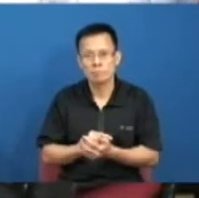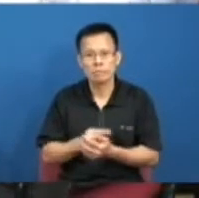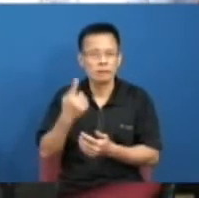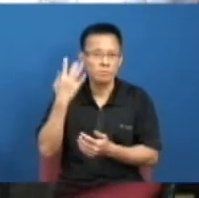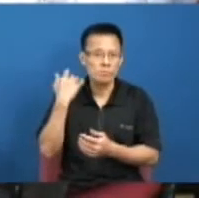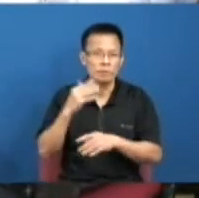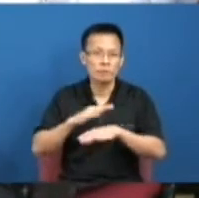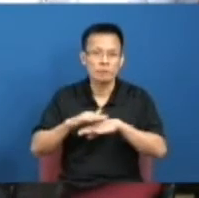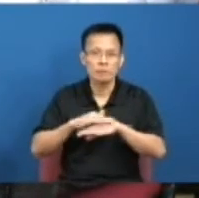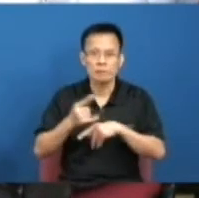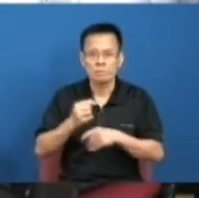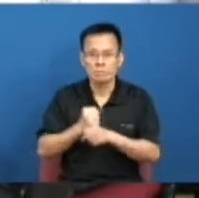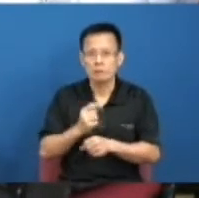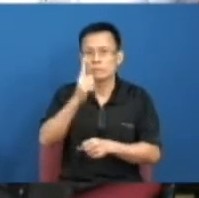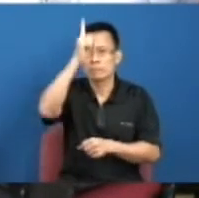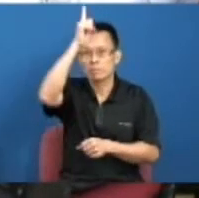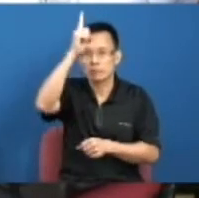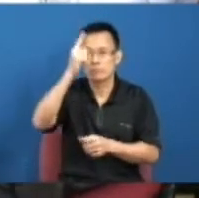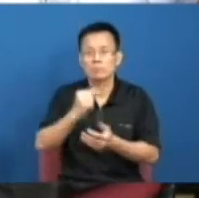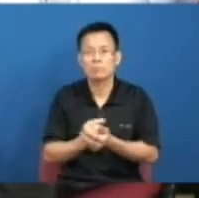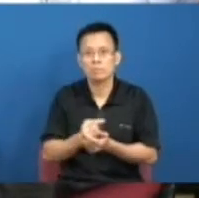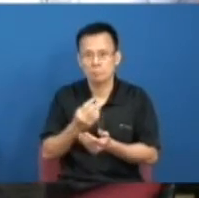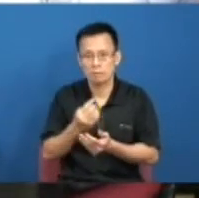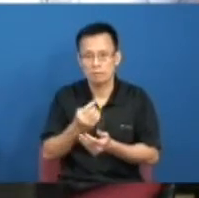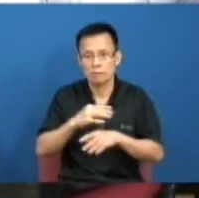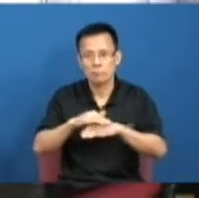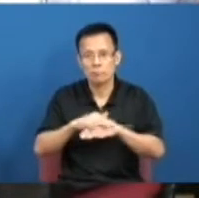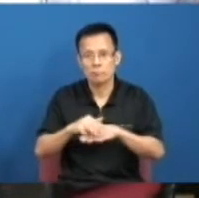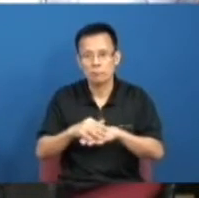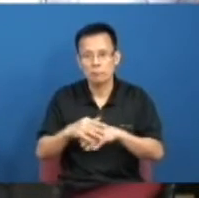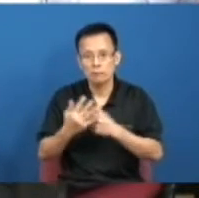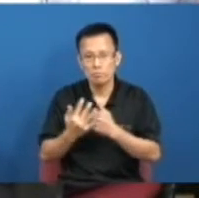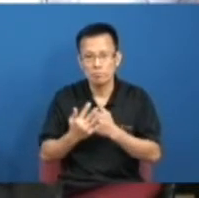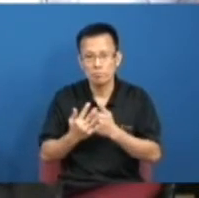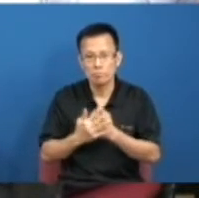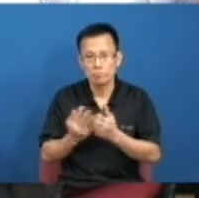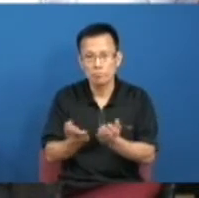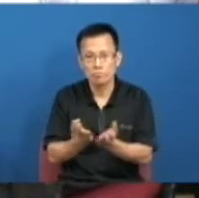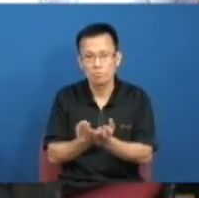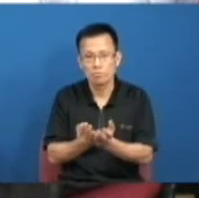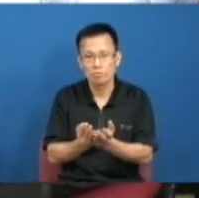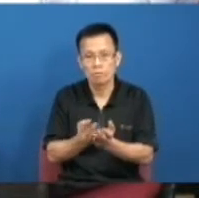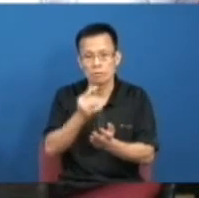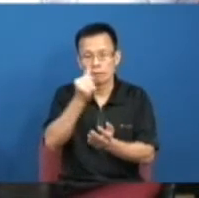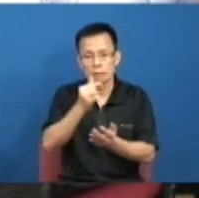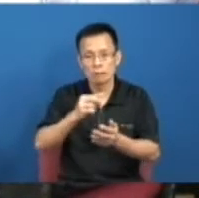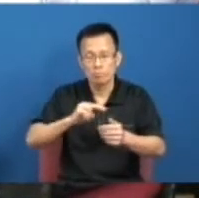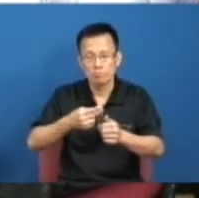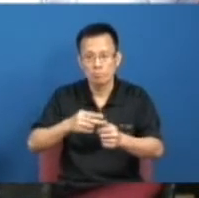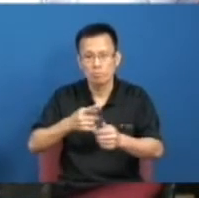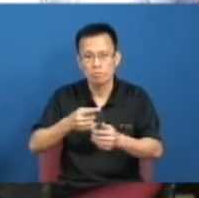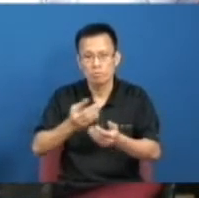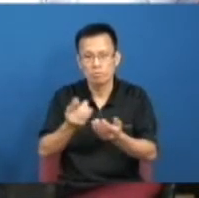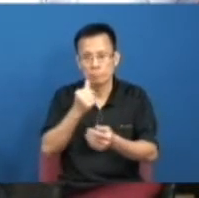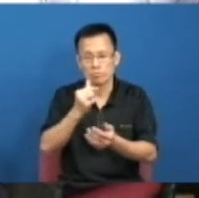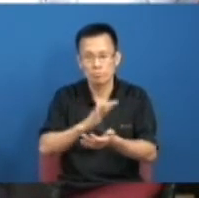家咧係做天台嘅天面嘅咧，一般嚟講都保養10年嘅啦。但保養10年呢個唔係一個